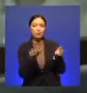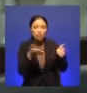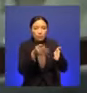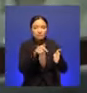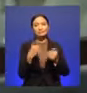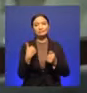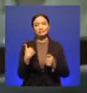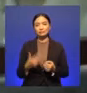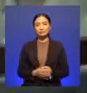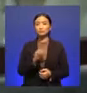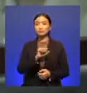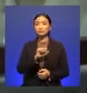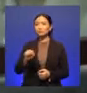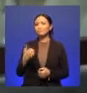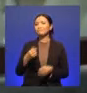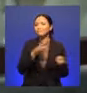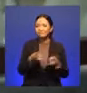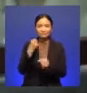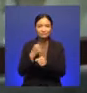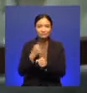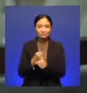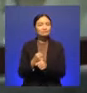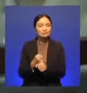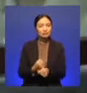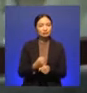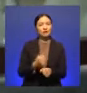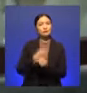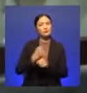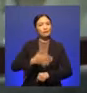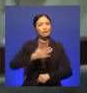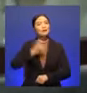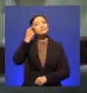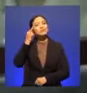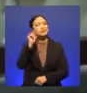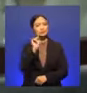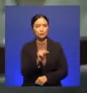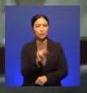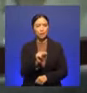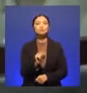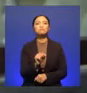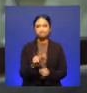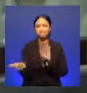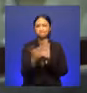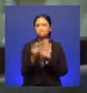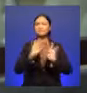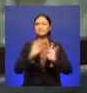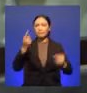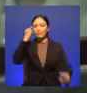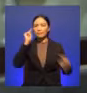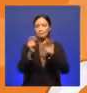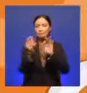แนวทางในการทำงานของทุกงานของเราเนี่ยโดยคำนึงถึงจุดนี้ซึ่งกำหนดไว้อย่างชัดเจนในเป้าหมายของเรา